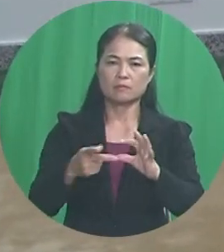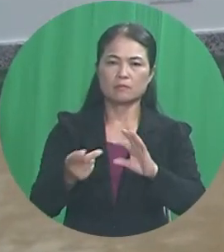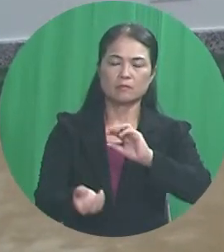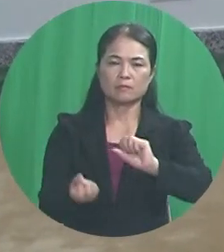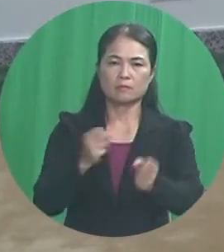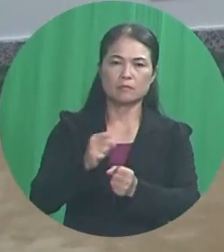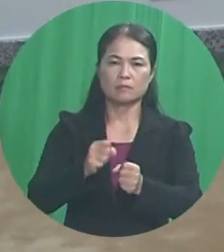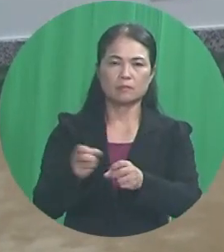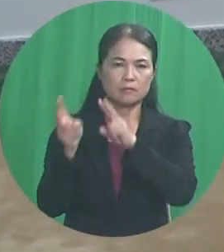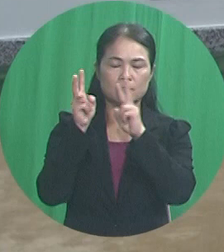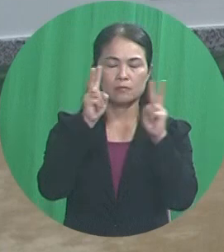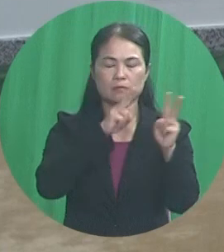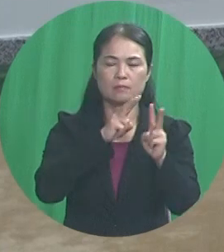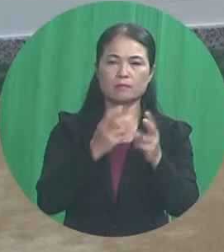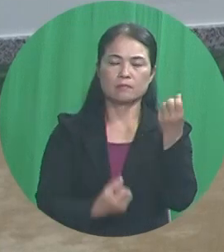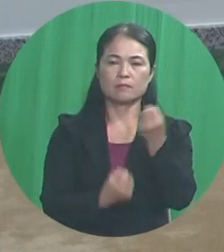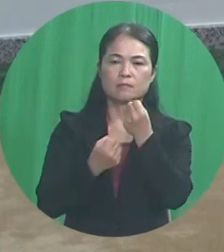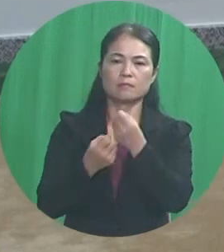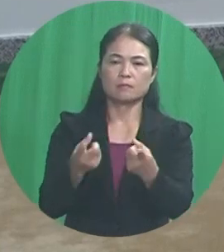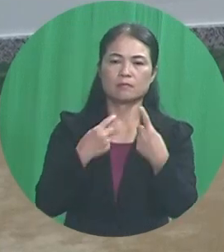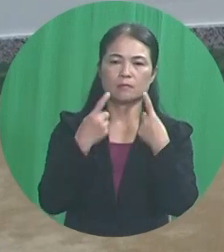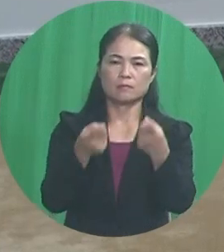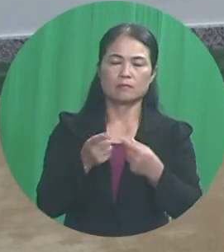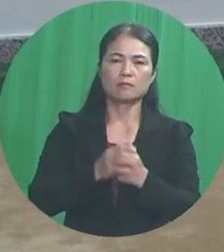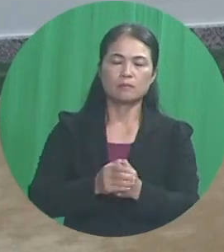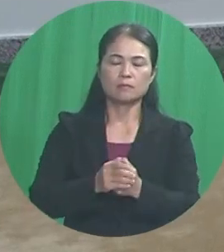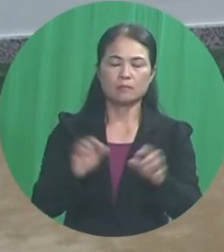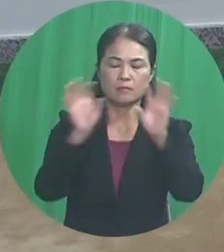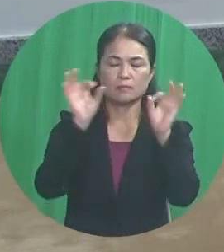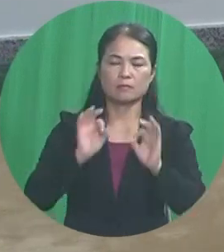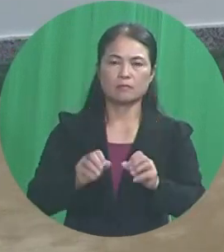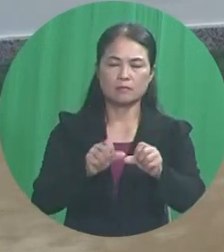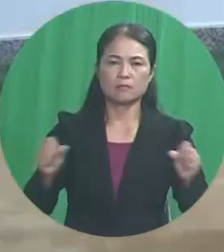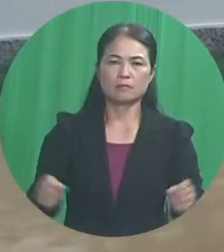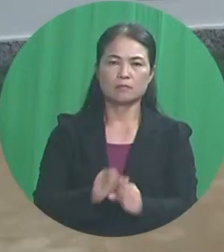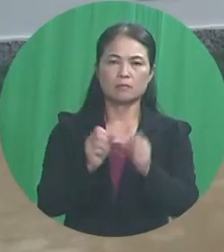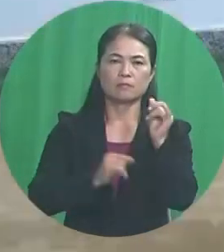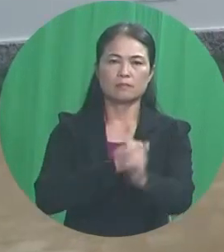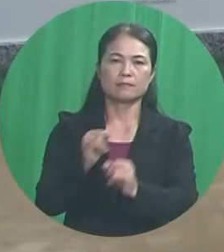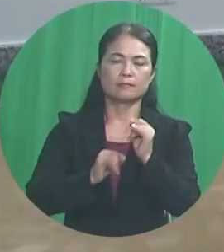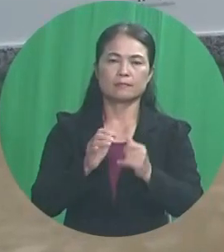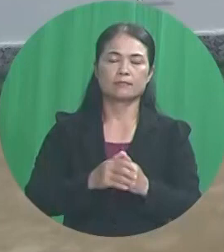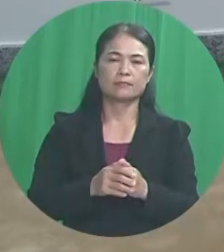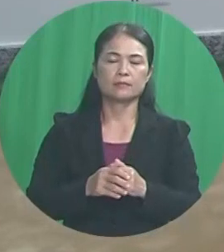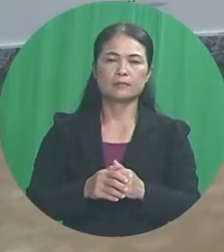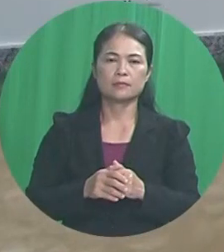ផ្លាស់ប្ដូរទស្សនកិច្ចនិងការគាំទ្រគ្នាទៅវិញទៅមកក្នុងវេទិកាតំបន់និងអន្តរជាតិ